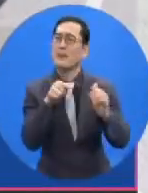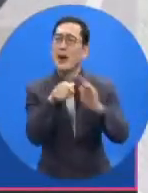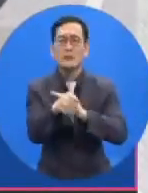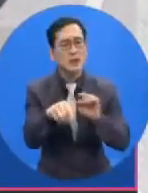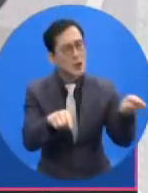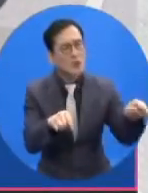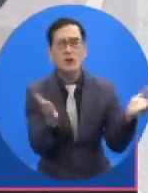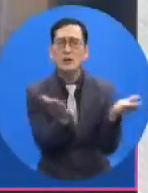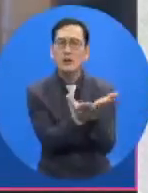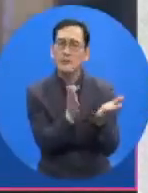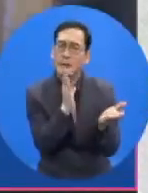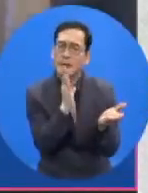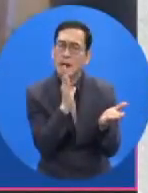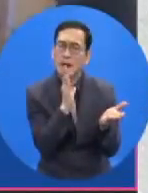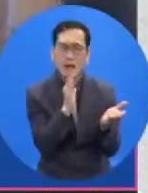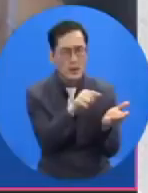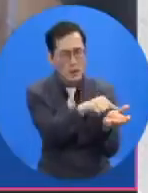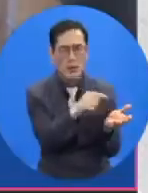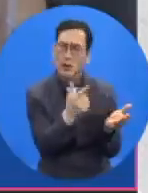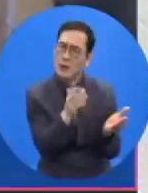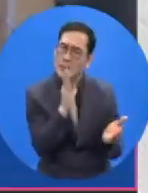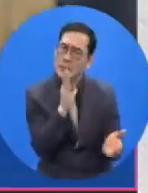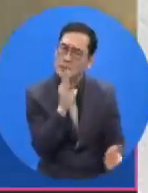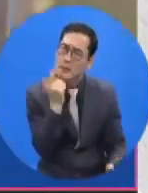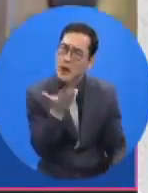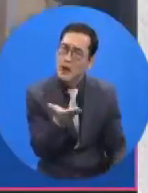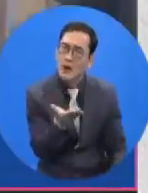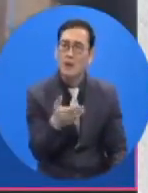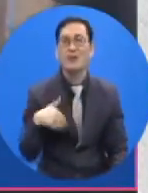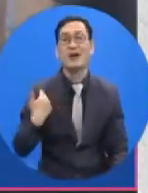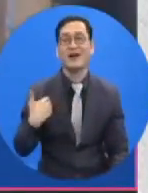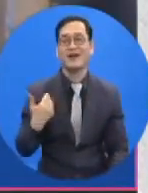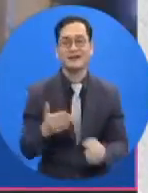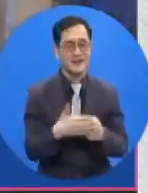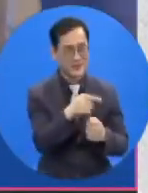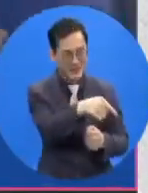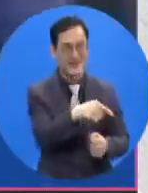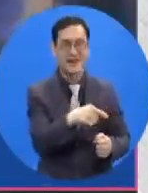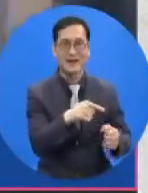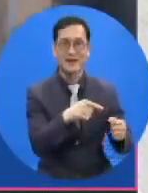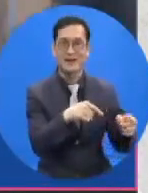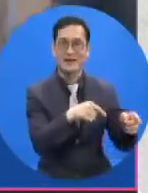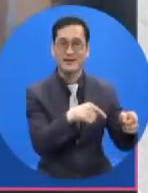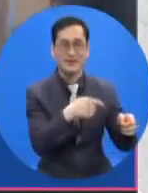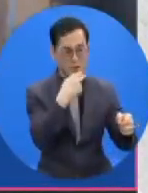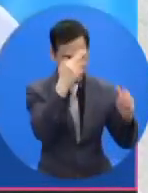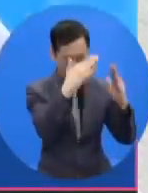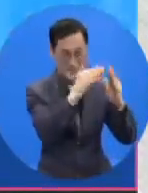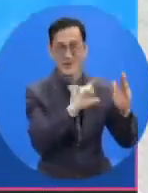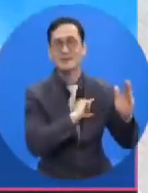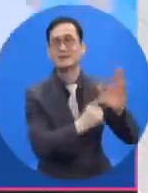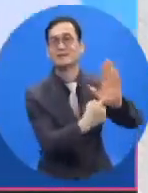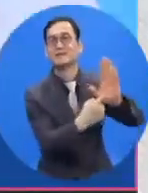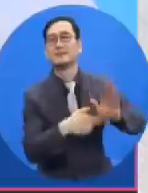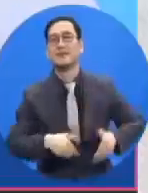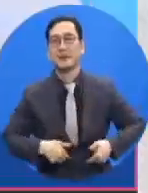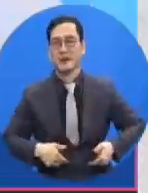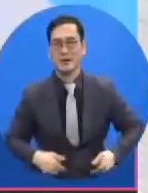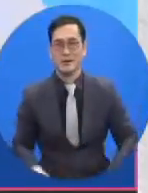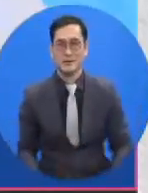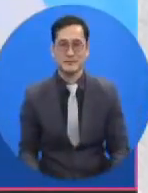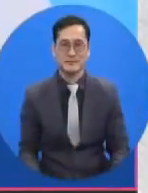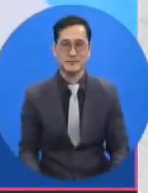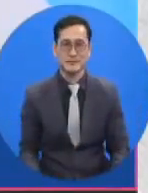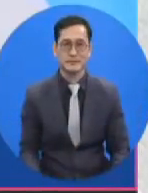조치를 좀 취할 수 있도록 해줘야 되는 것도 없어 이름부터 공개하라. 예, 당연하죠. 당연하죠. 그거 안 하고 다른 얘기 100번 해봐야 그게 무슨 의미 있겠어요. 예. 제일 중요한